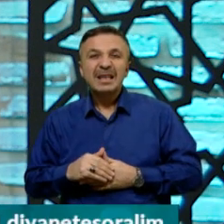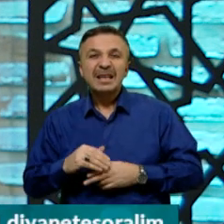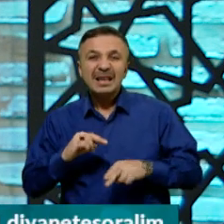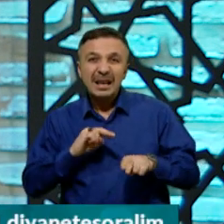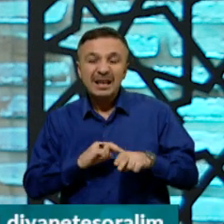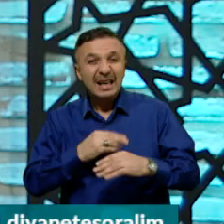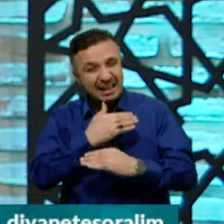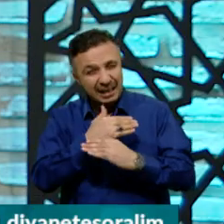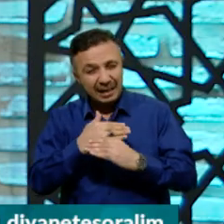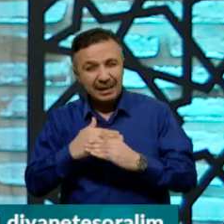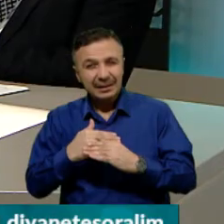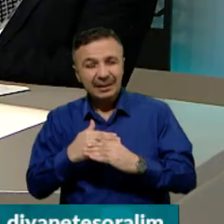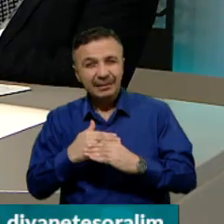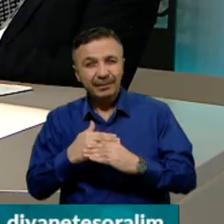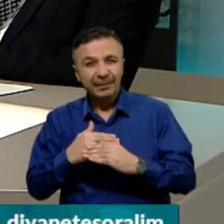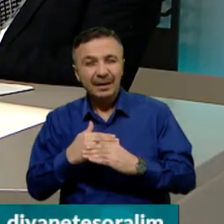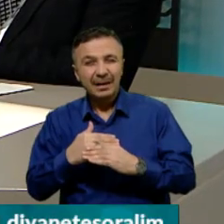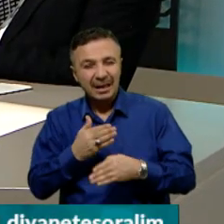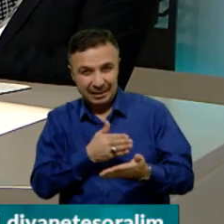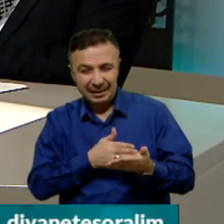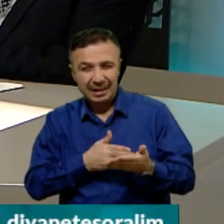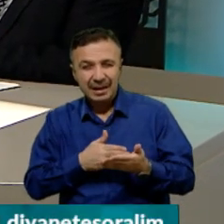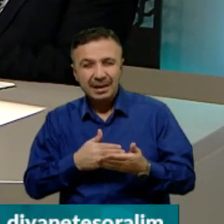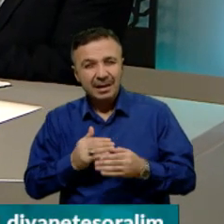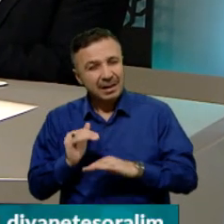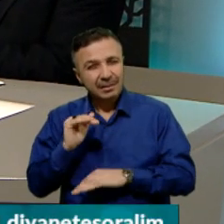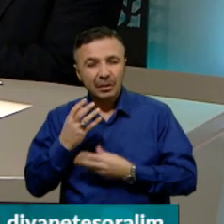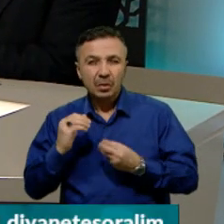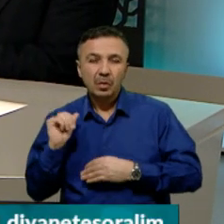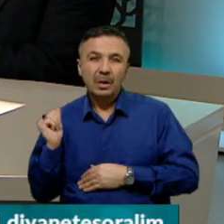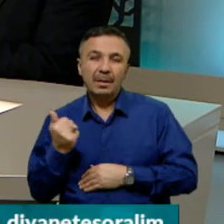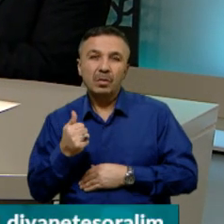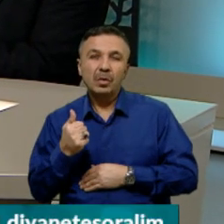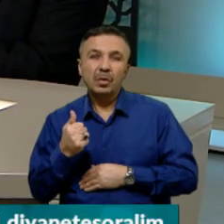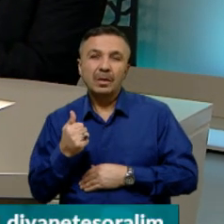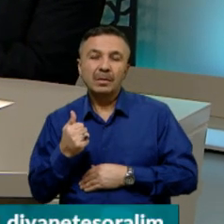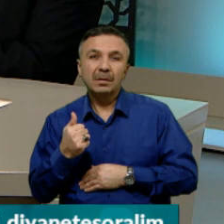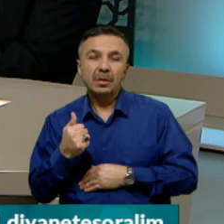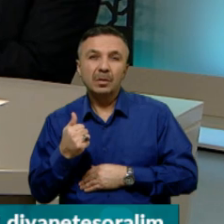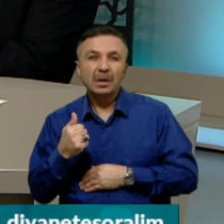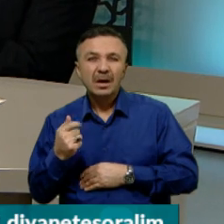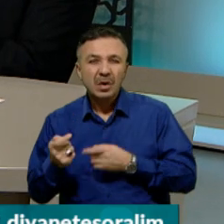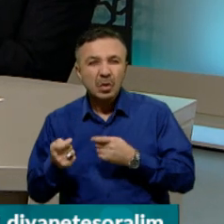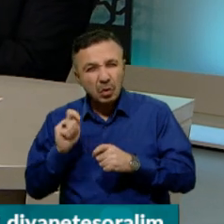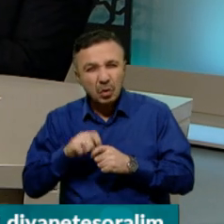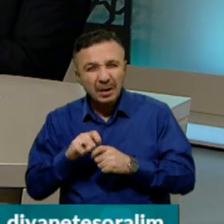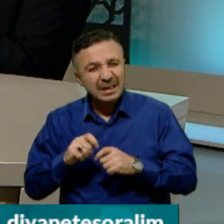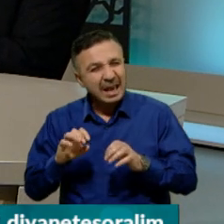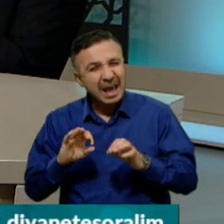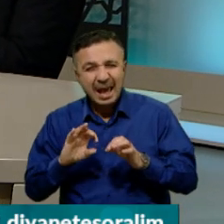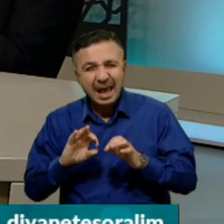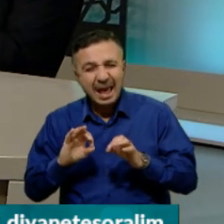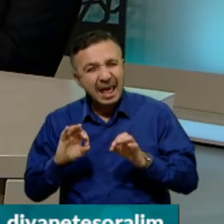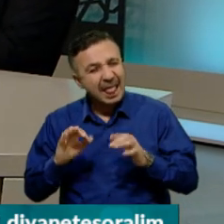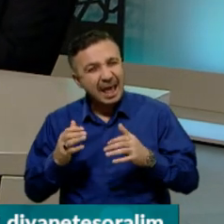hayatımızın vazgeçilmezleri haline geldi gibi öncelikle bu kredi kartı denilen şeyi kullanırken nelere dikkat etmemiz lazım